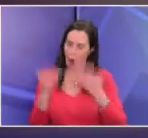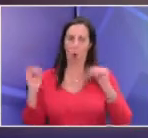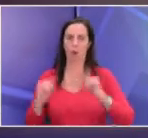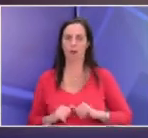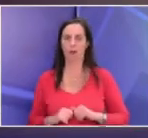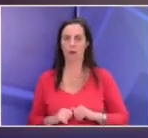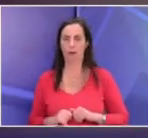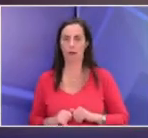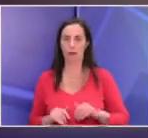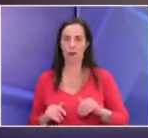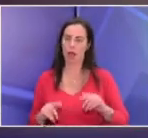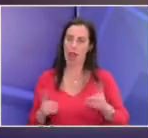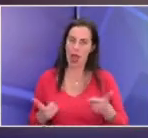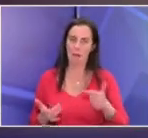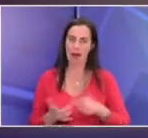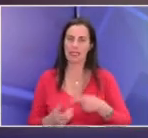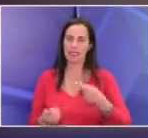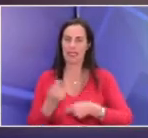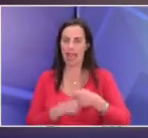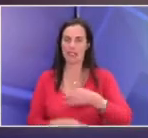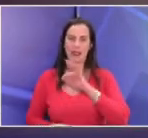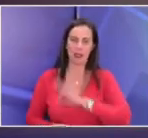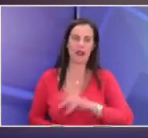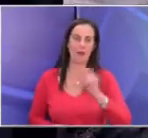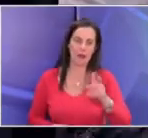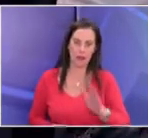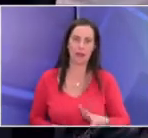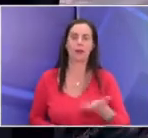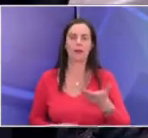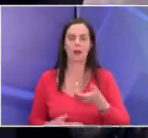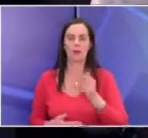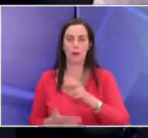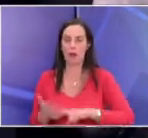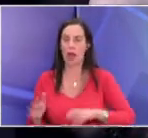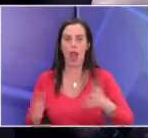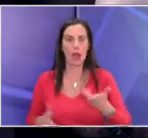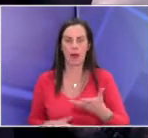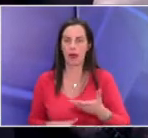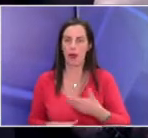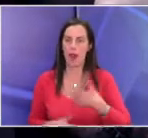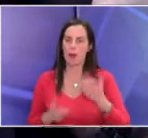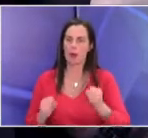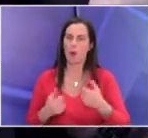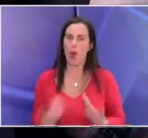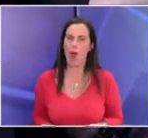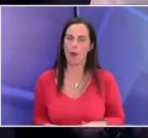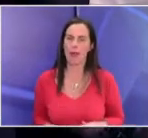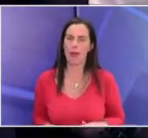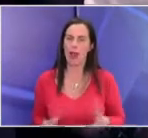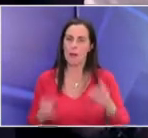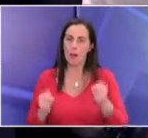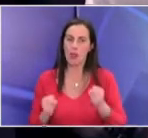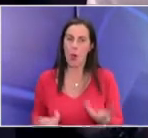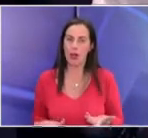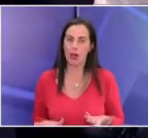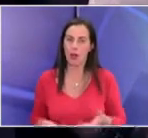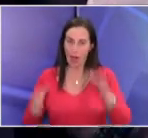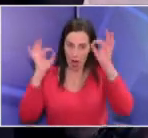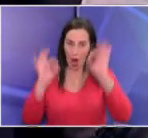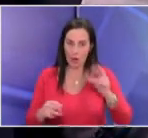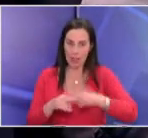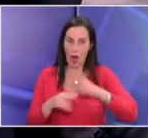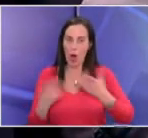משלושה ח"כים, אסקל, חסון ודודי אמסלם שנכנסו והבטיחו להם... דודי אמסלם הוא יו"ר הקואליציה, בואנה,